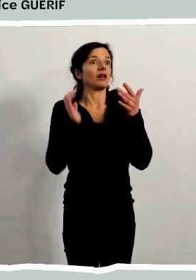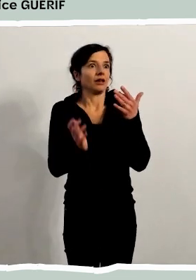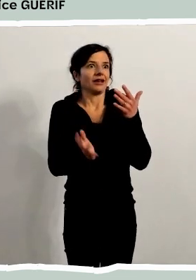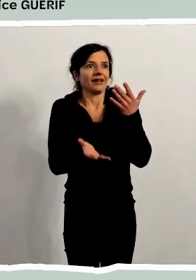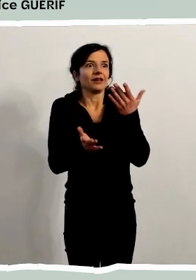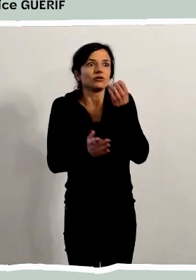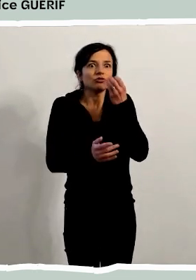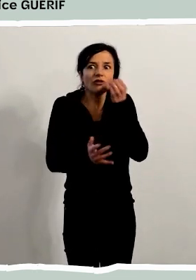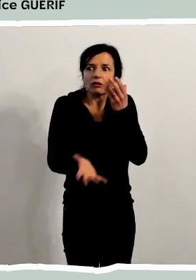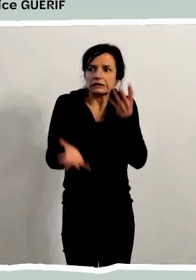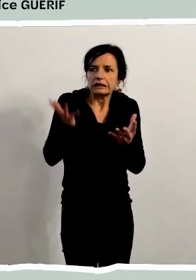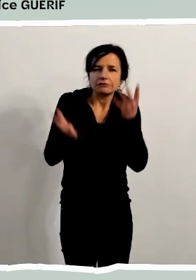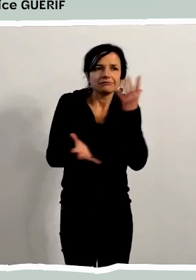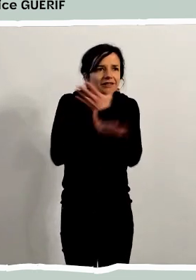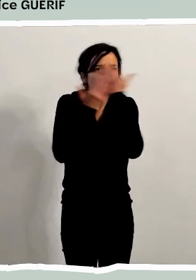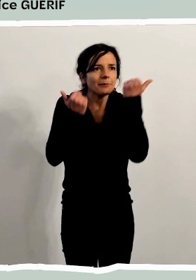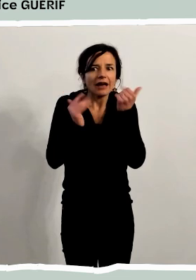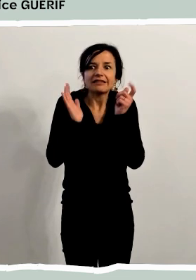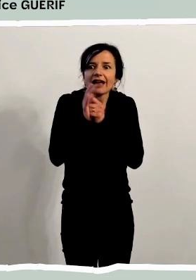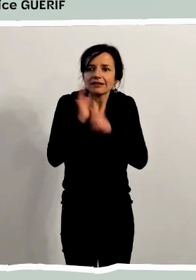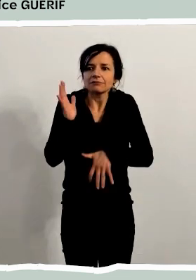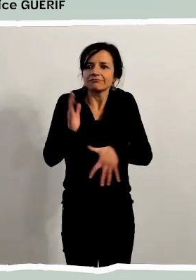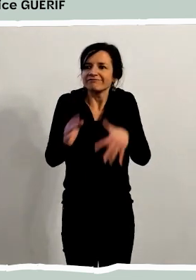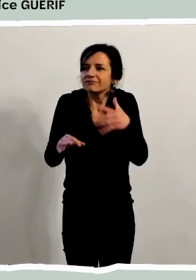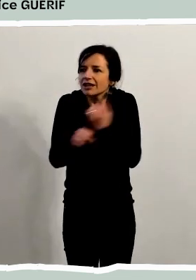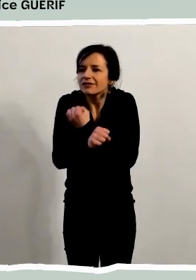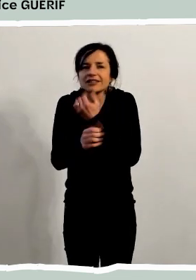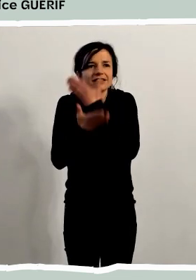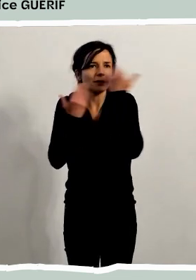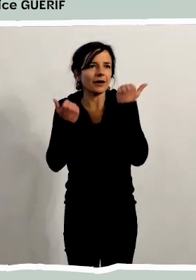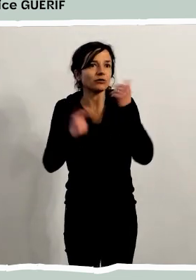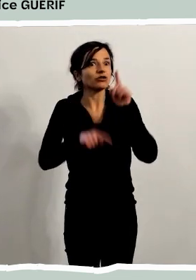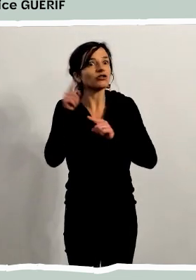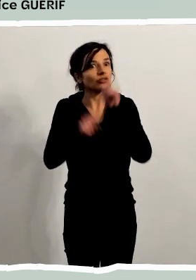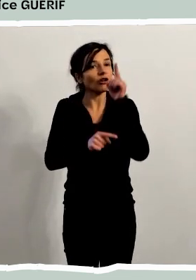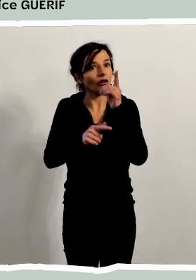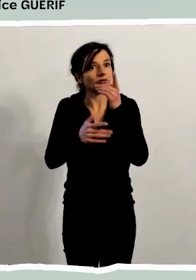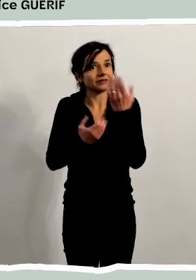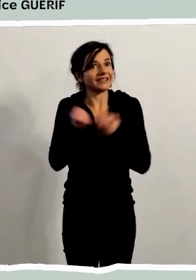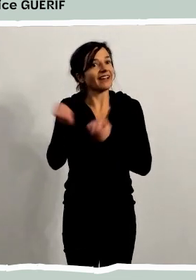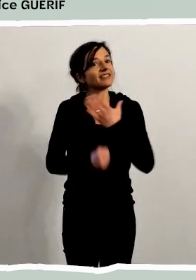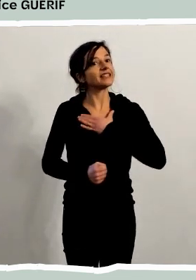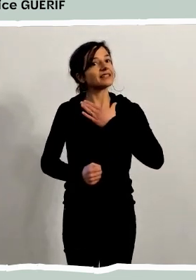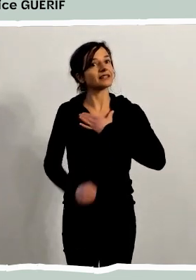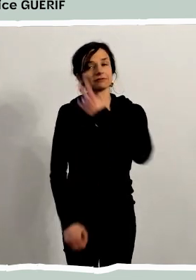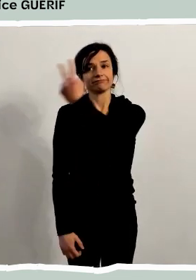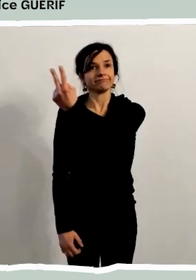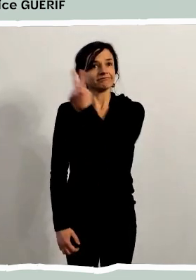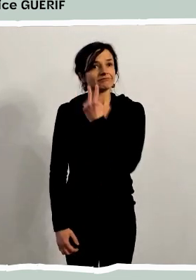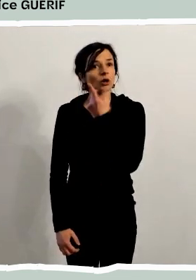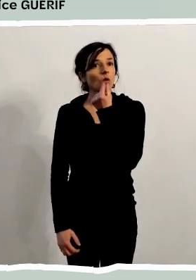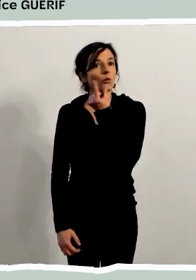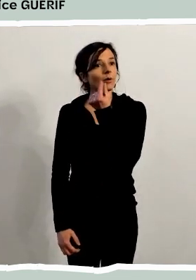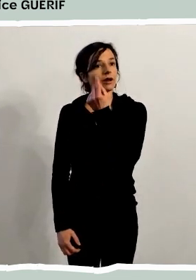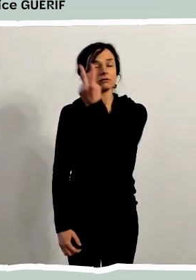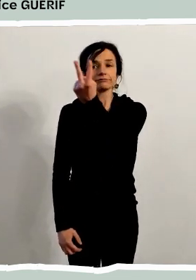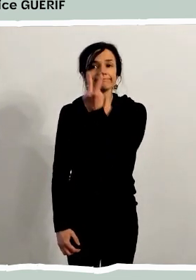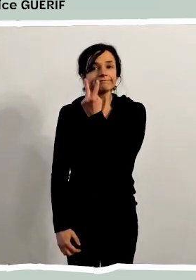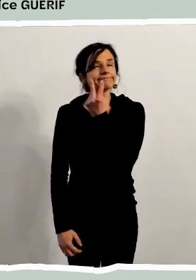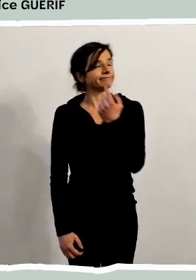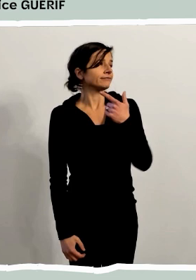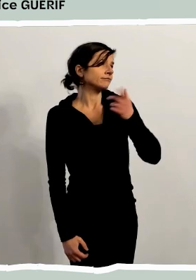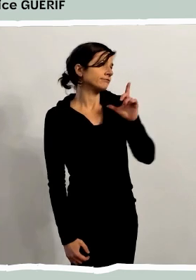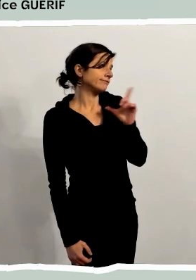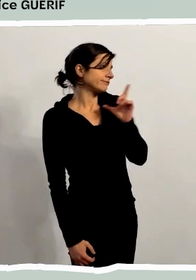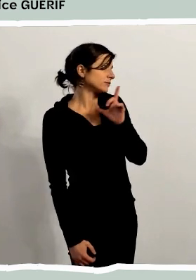va débuter. Et donc parfois, on vient dans un service comme le mien, où on va explorer la fertilité, et on